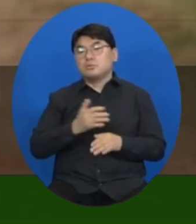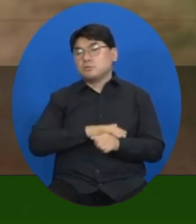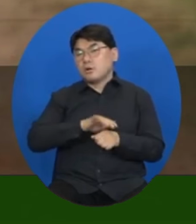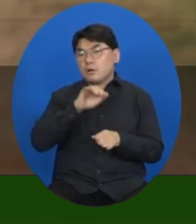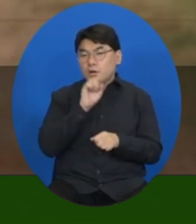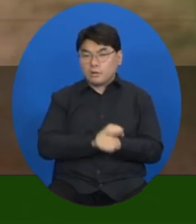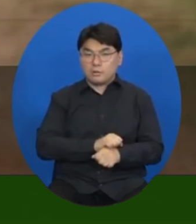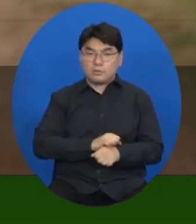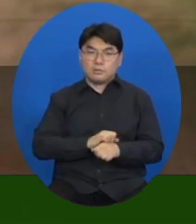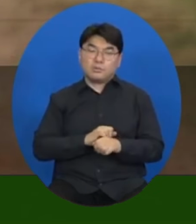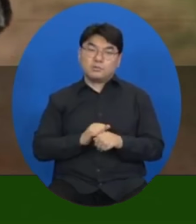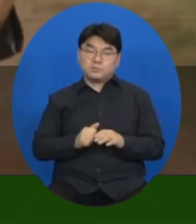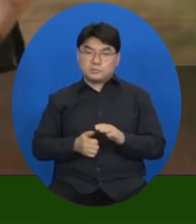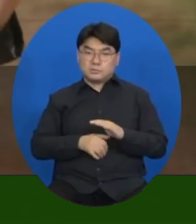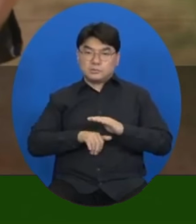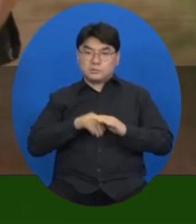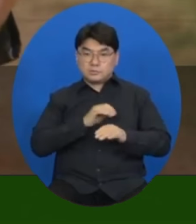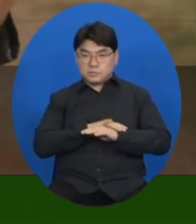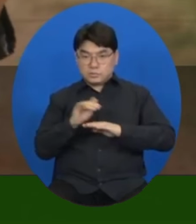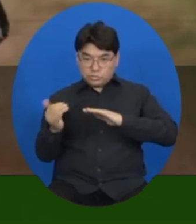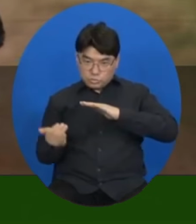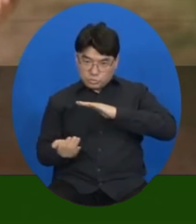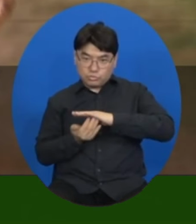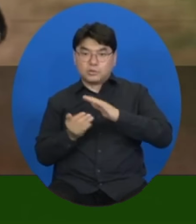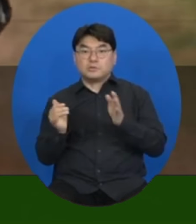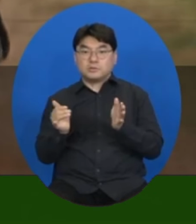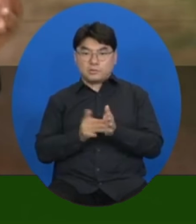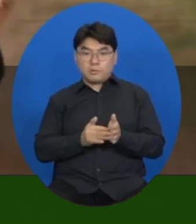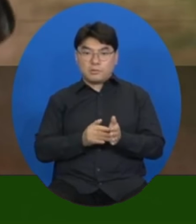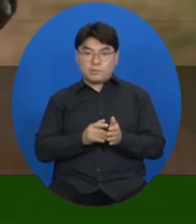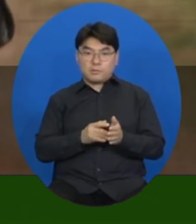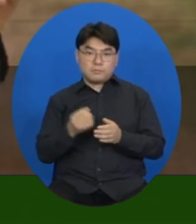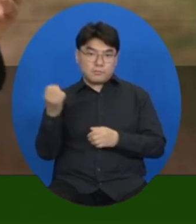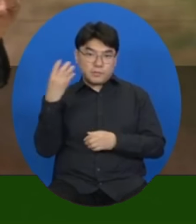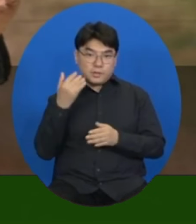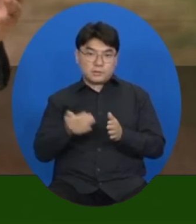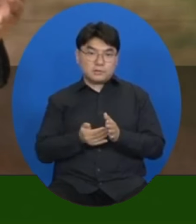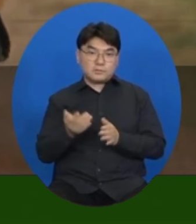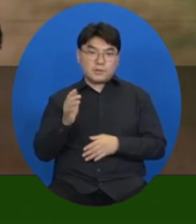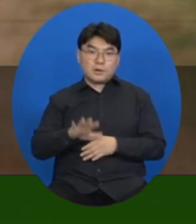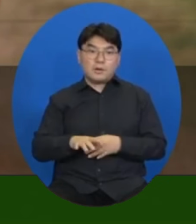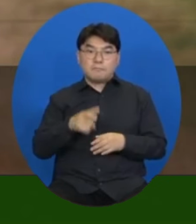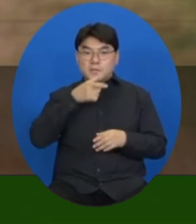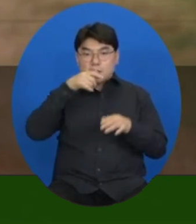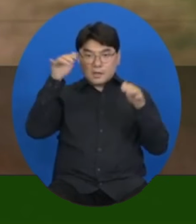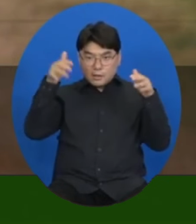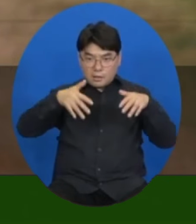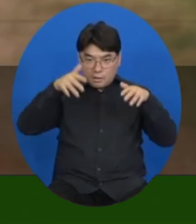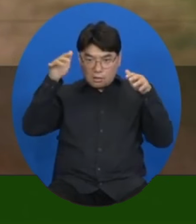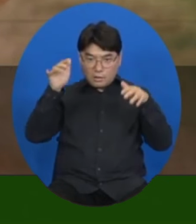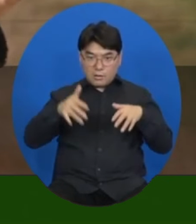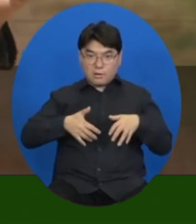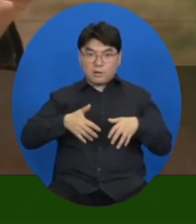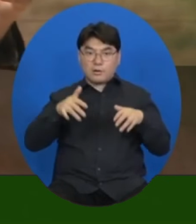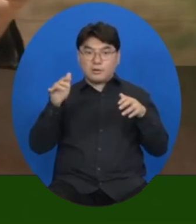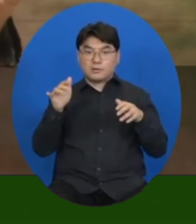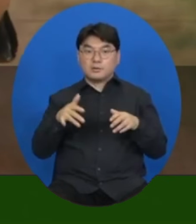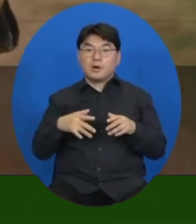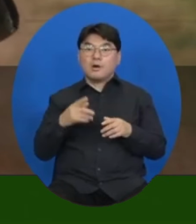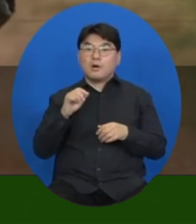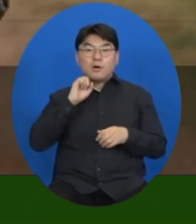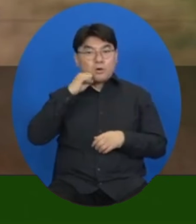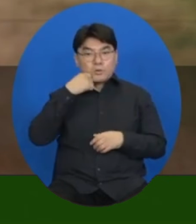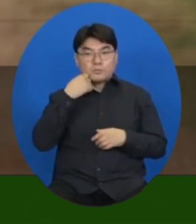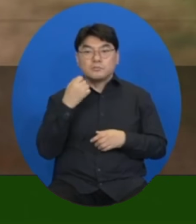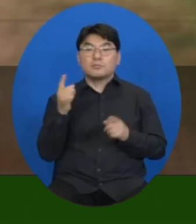있고 이런 것도 해서 대단한 집을 지었는데 비가 내리고 창수가 나고 바람이 볼 때 인생이 고난을 당할 때 풍파를 당할 때에